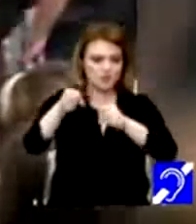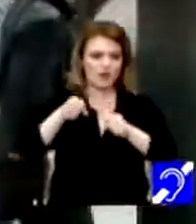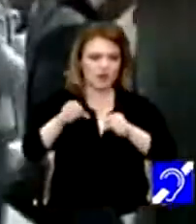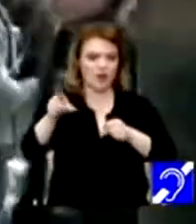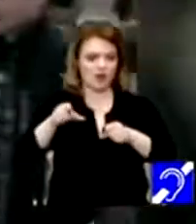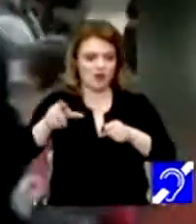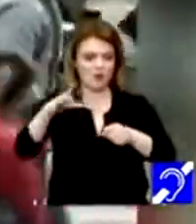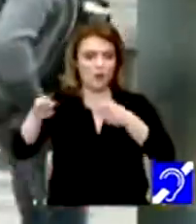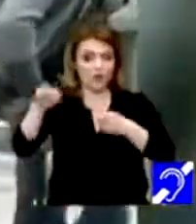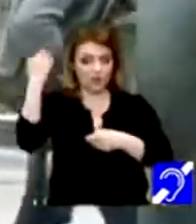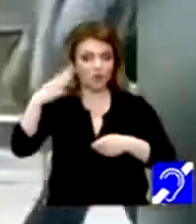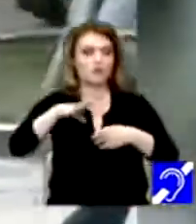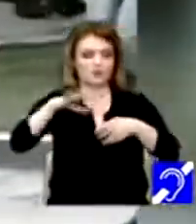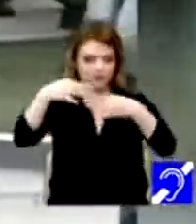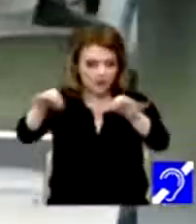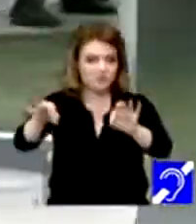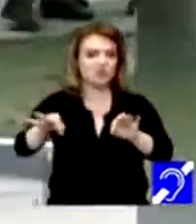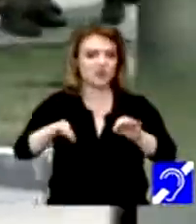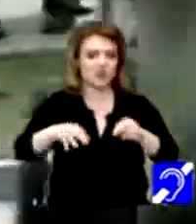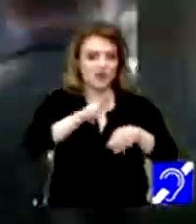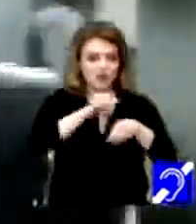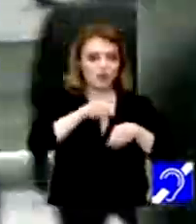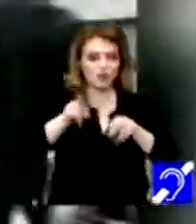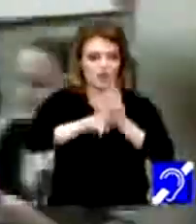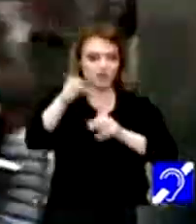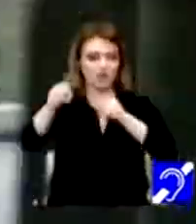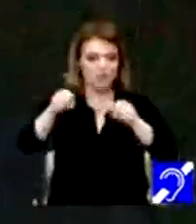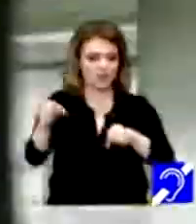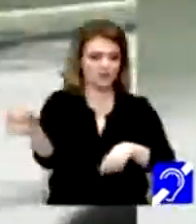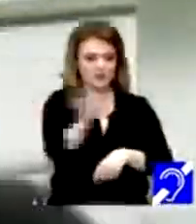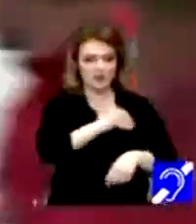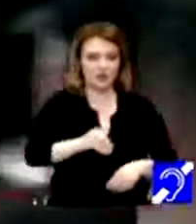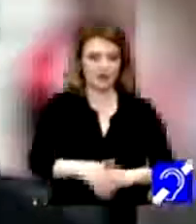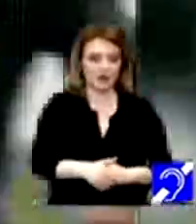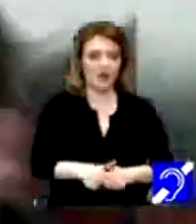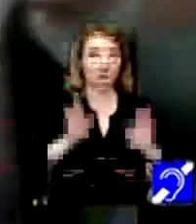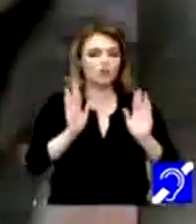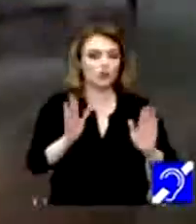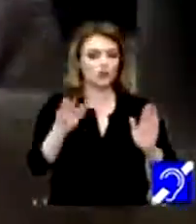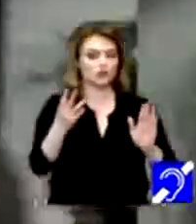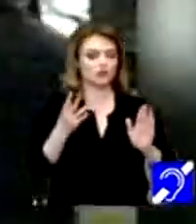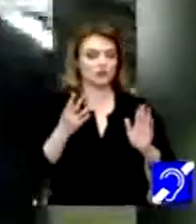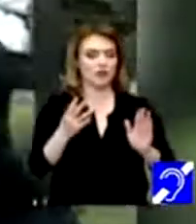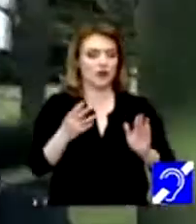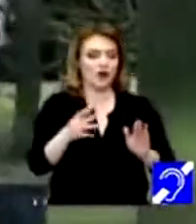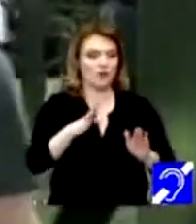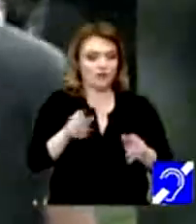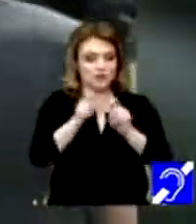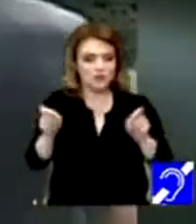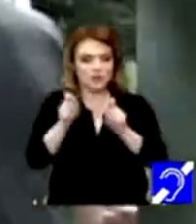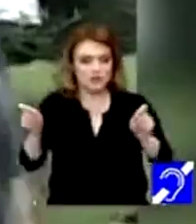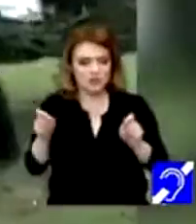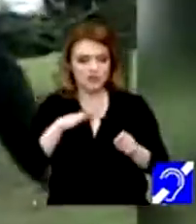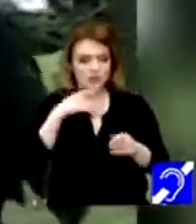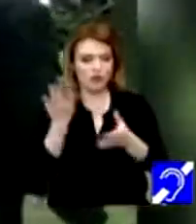Generale, după evenimentele din aprilie 2009 au fost pornite 108 procese penale. Numai 26 dintre acestea au fost finalizate,